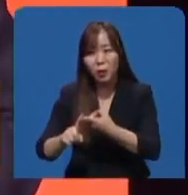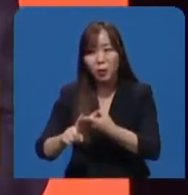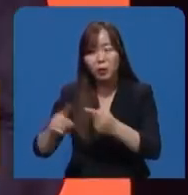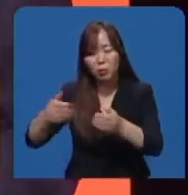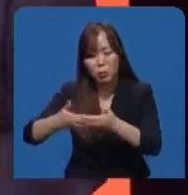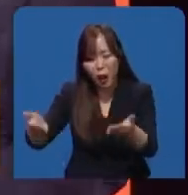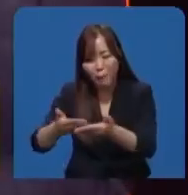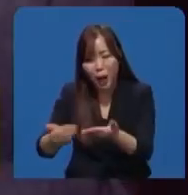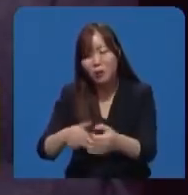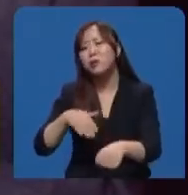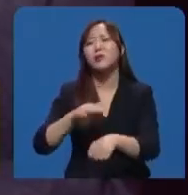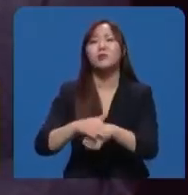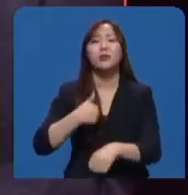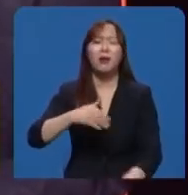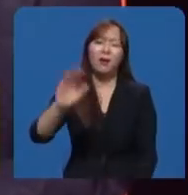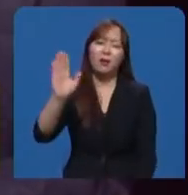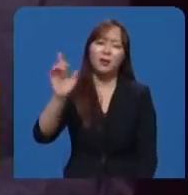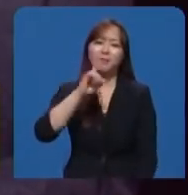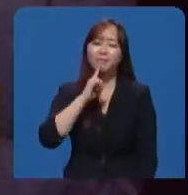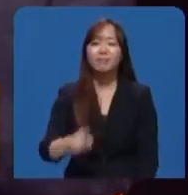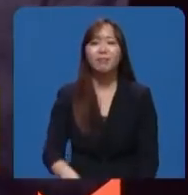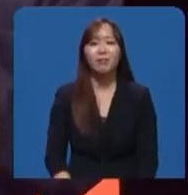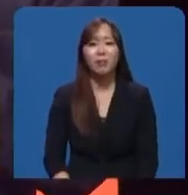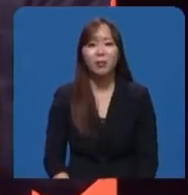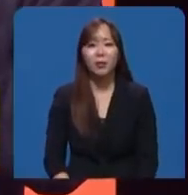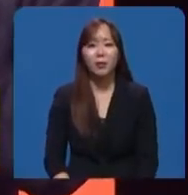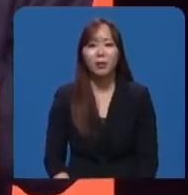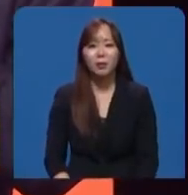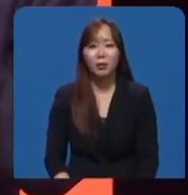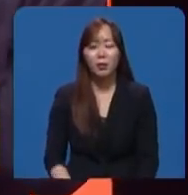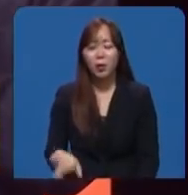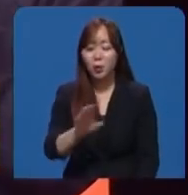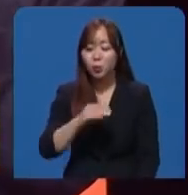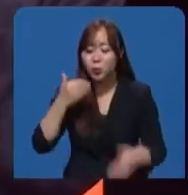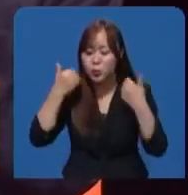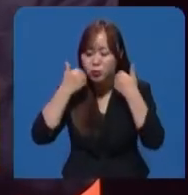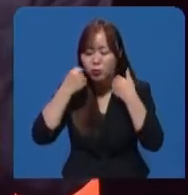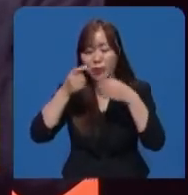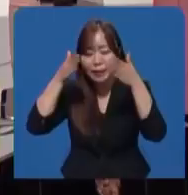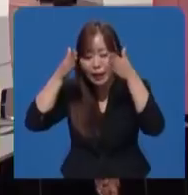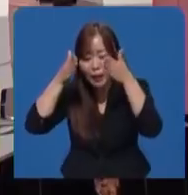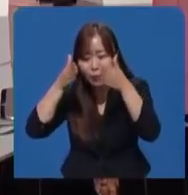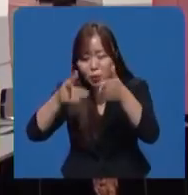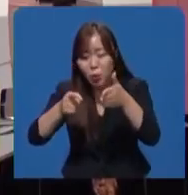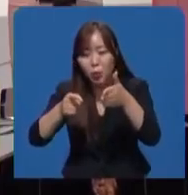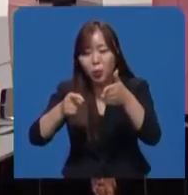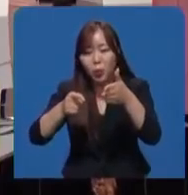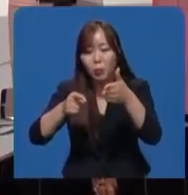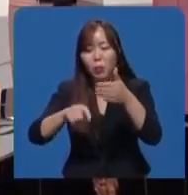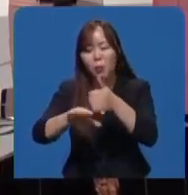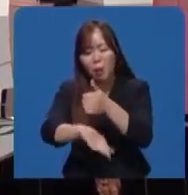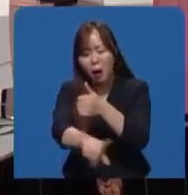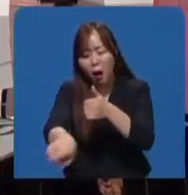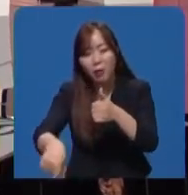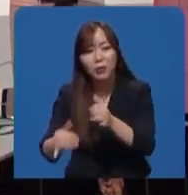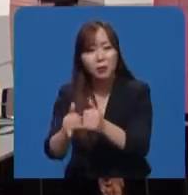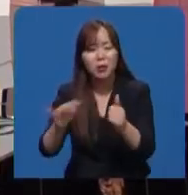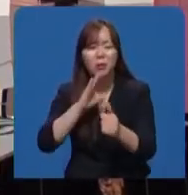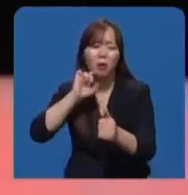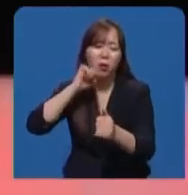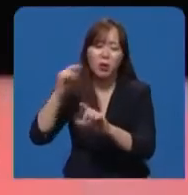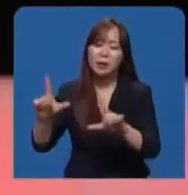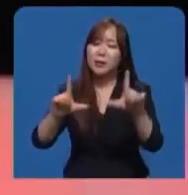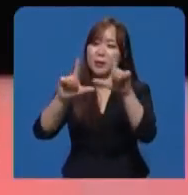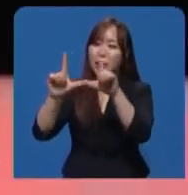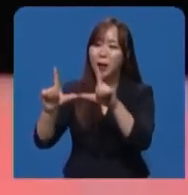나눠주는 복지는 하지 않겠다는 겁니다. 집중적으로 말하자면 하층민이나 어렵게